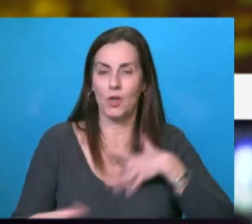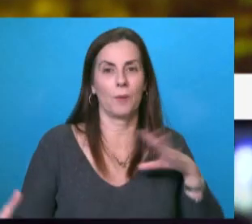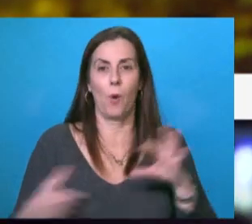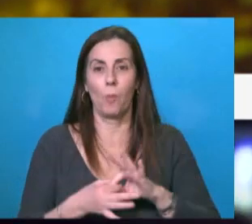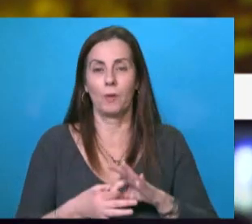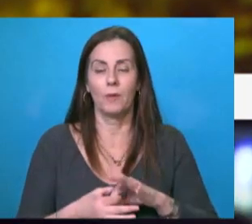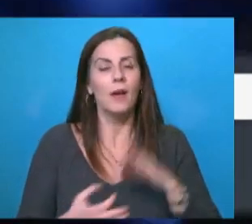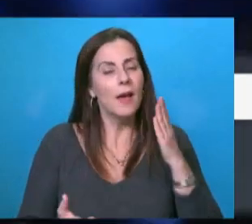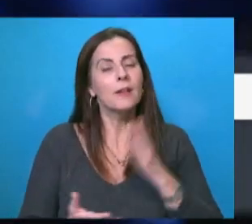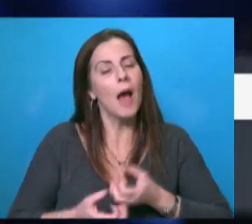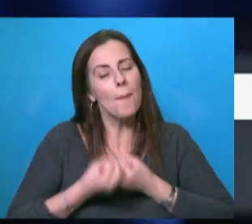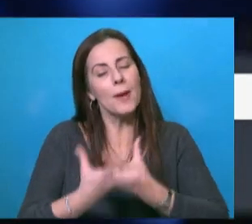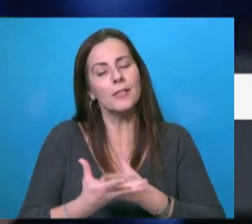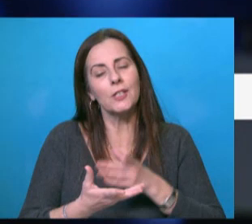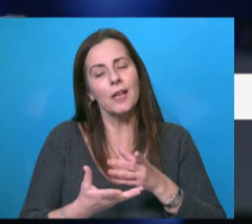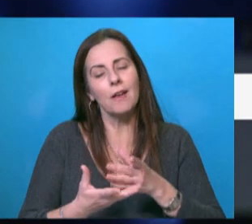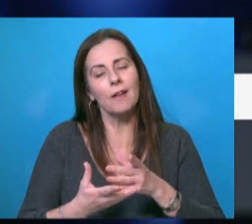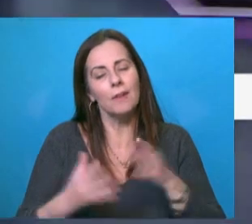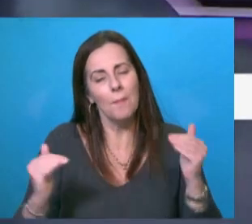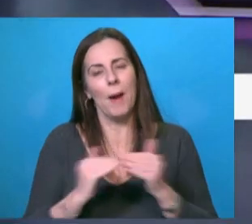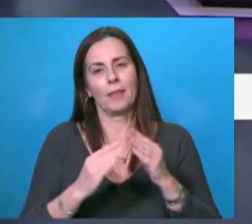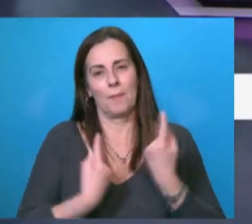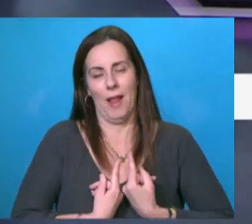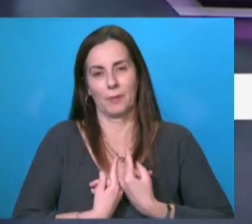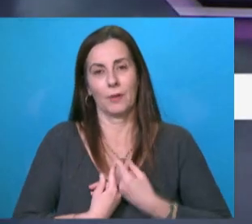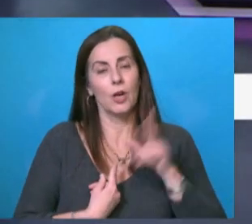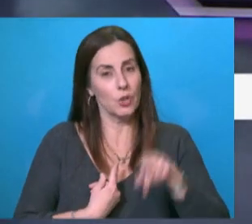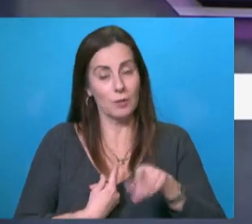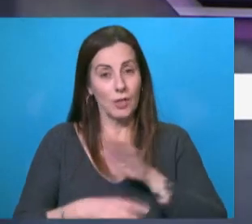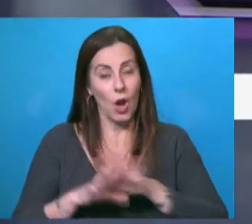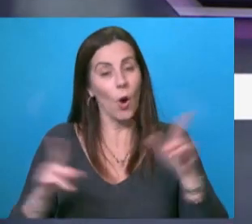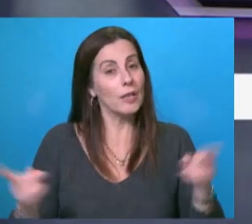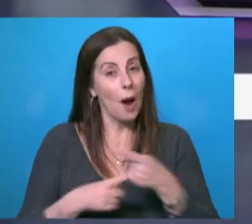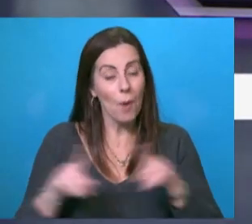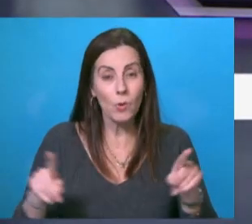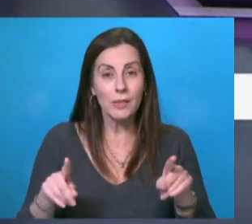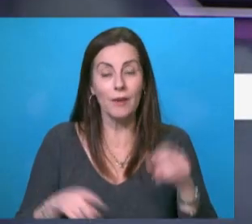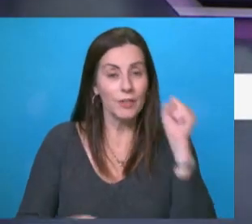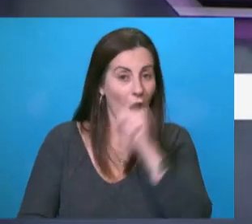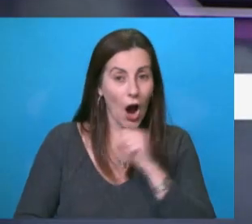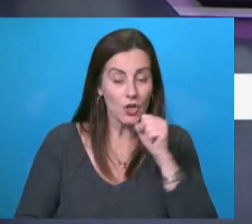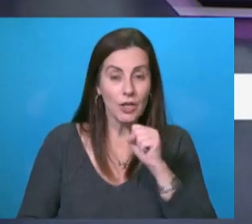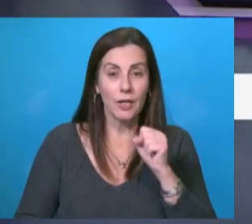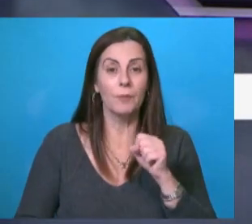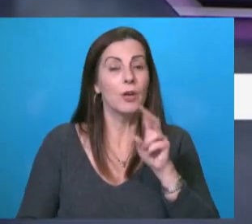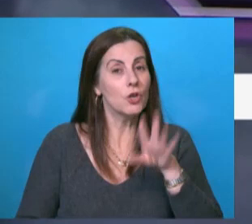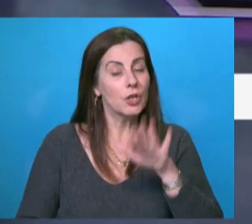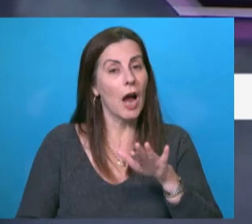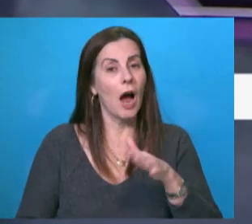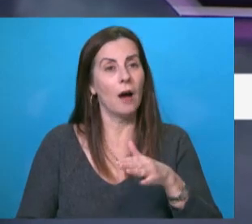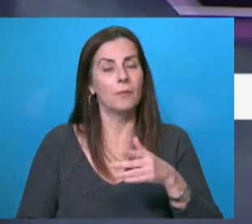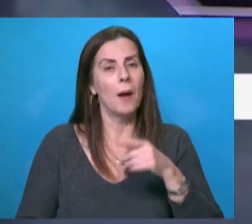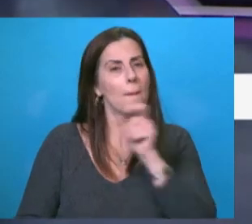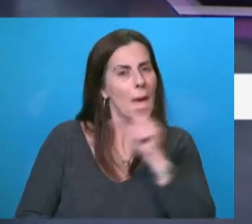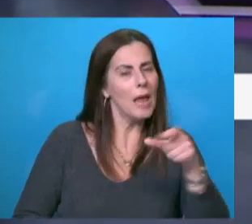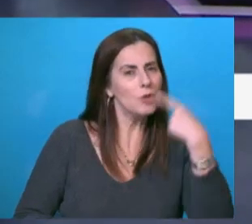והמסר שלהם זה אחד. עכשיו, יש בזה לא רק את המוזיקה ואת השיר בעצם המתורגם, יש גם ספוקן וורד.